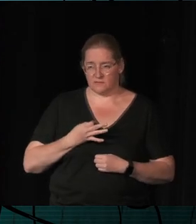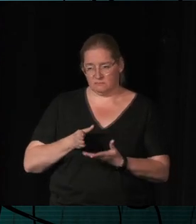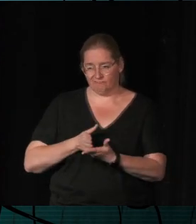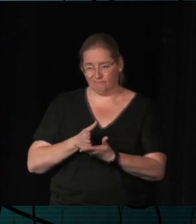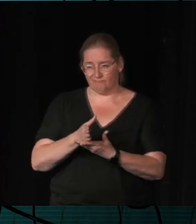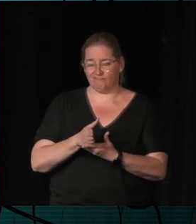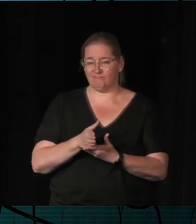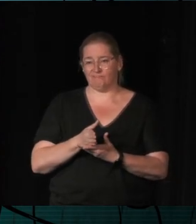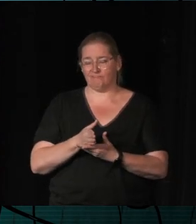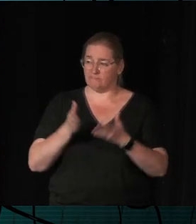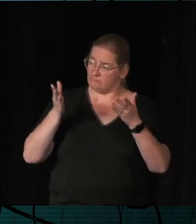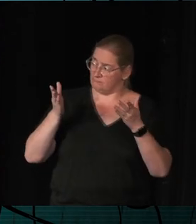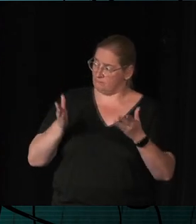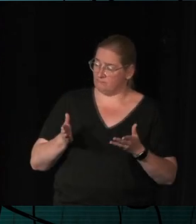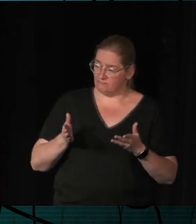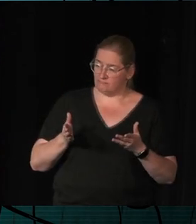Quentin,